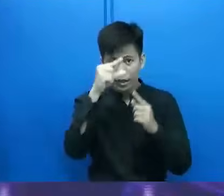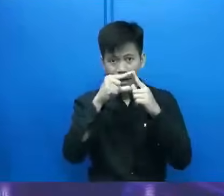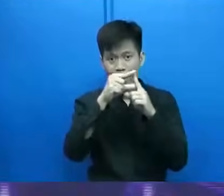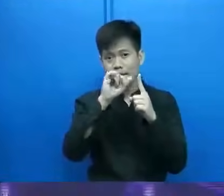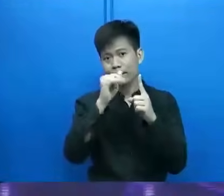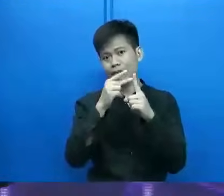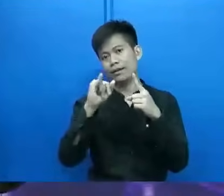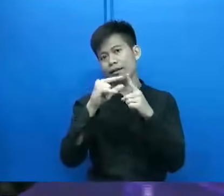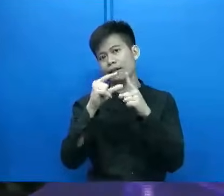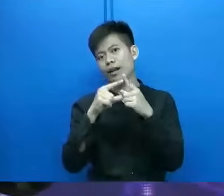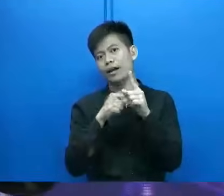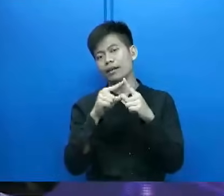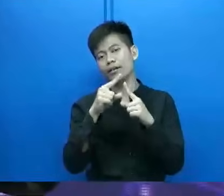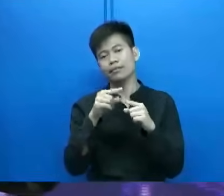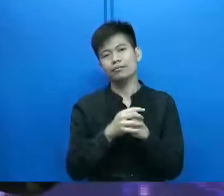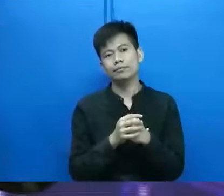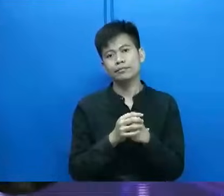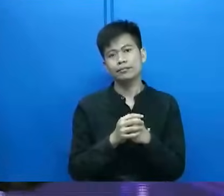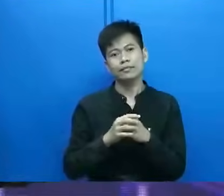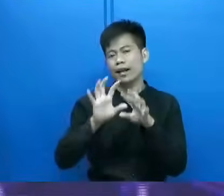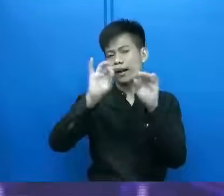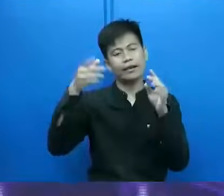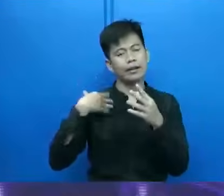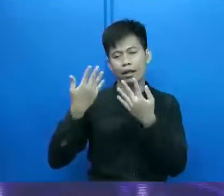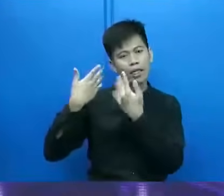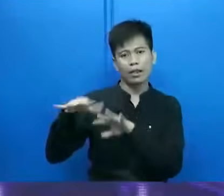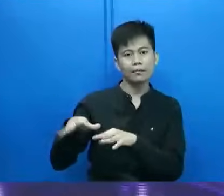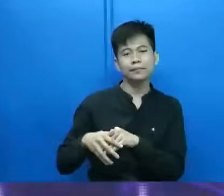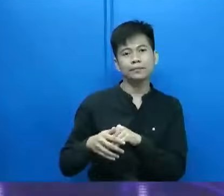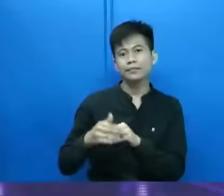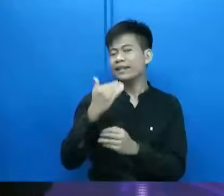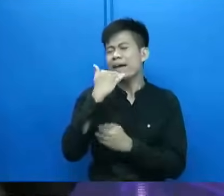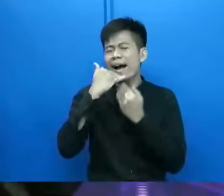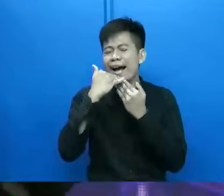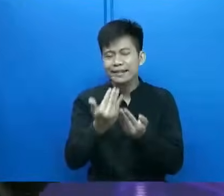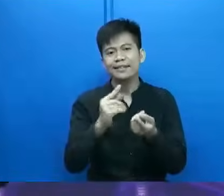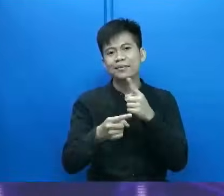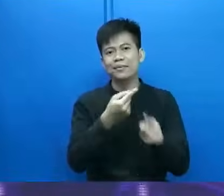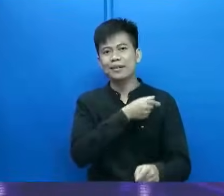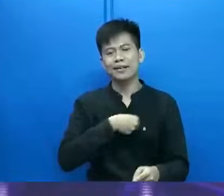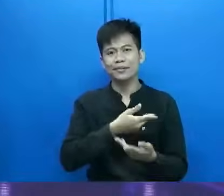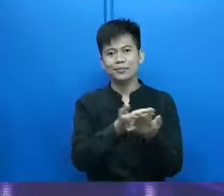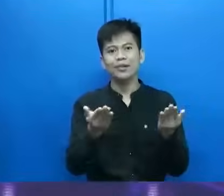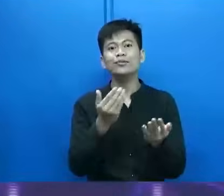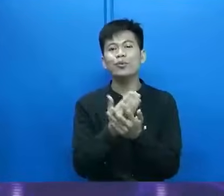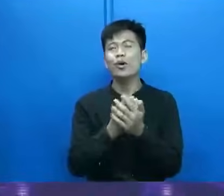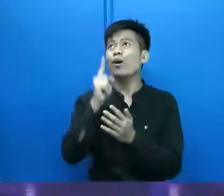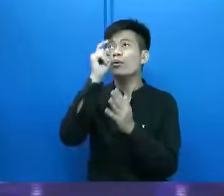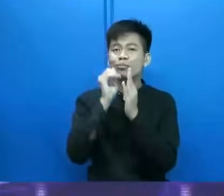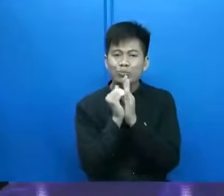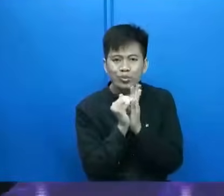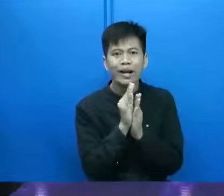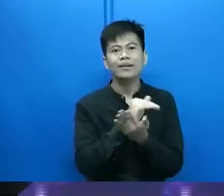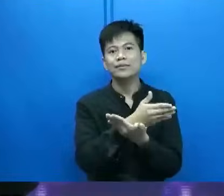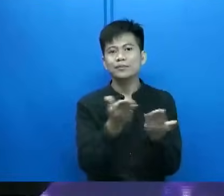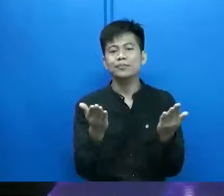saja. Yang lain, saya tidak peduli dengan semua itu. Jadi saya ucapkan terima kasih dengan teman-teman panitia. Semoga Allah memuliakan Anda semua. Terakhir,